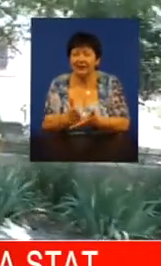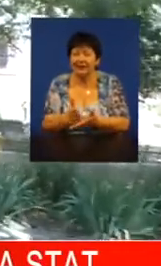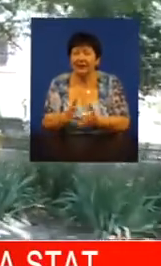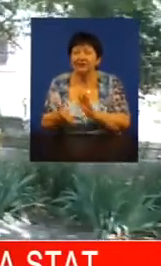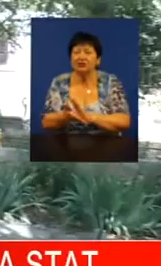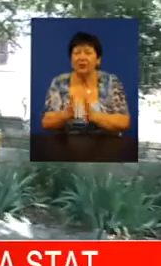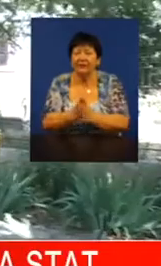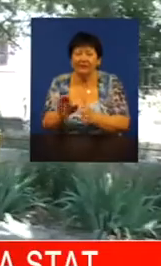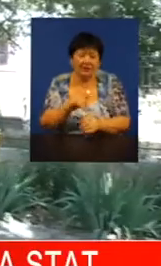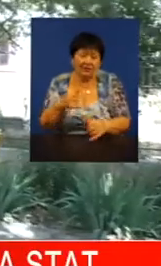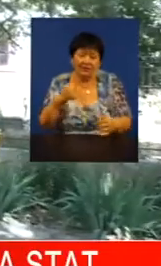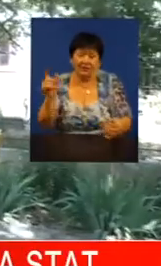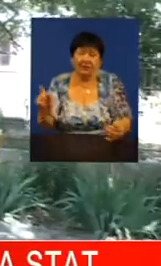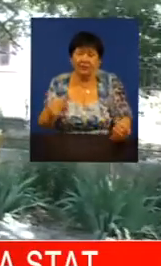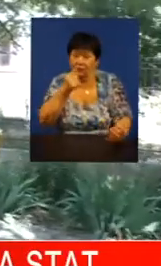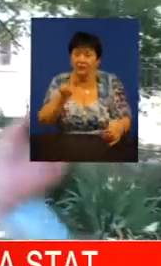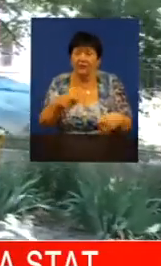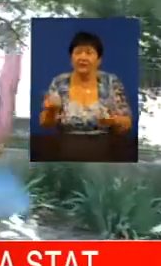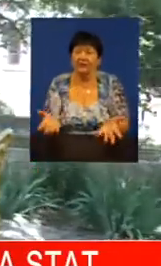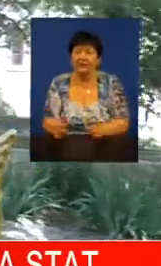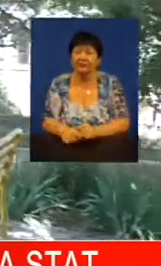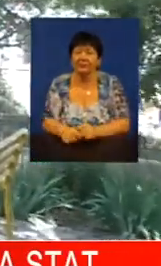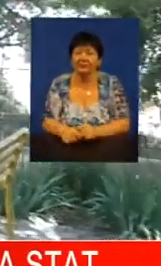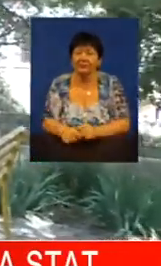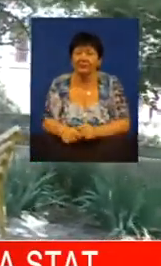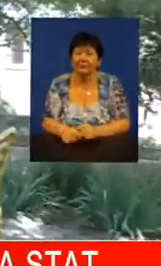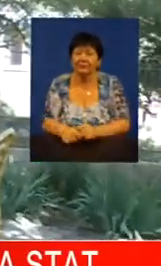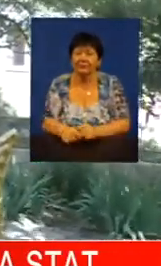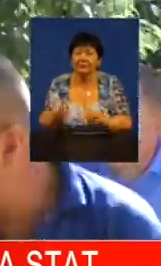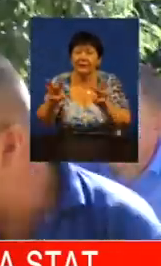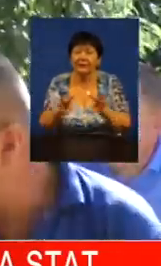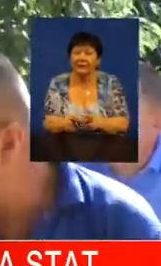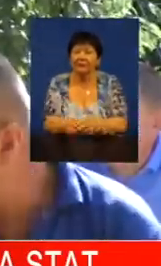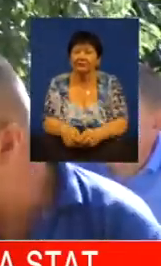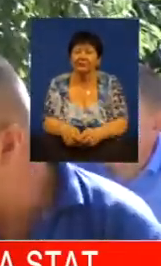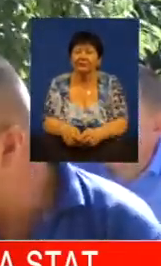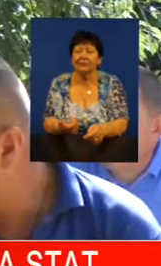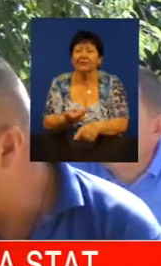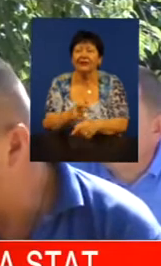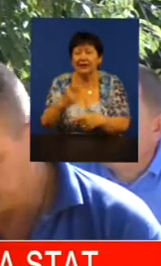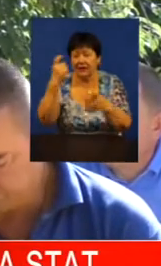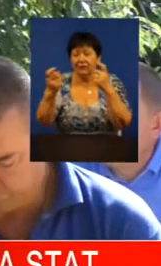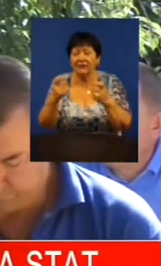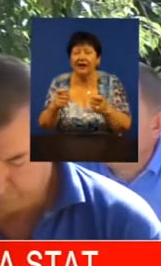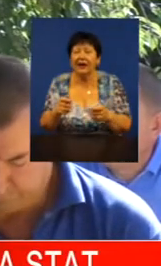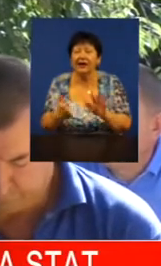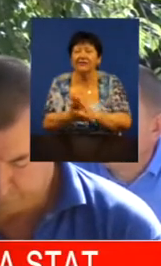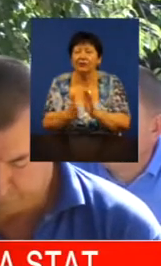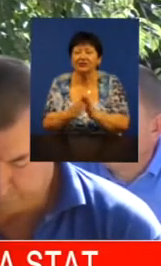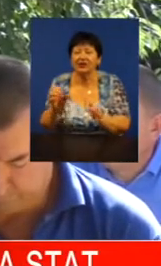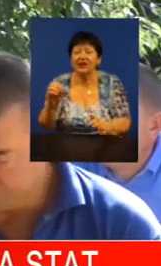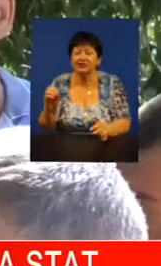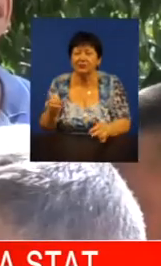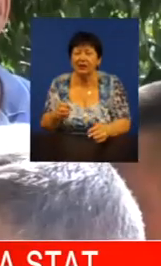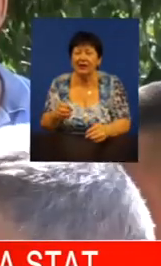ei nu vor să îndeie. Nu dă nimic, nu poate, asta trebuie să numai parlamentul. Pe lângă anunțarea situației excepționale,